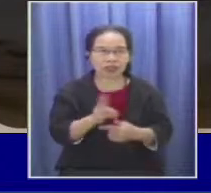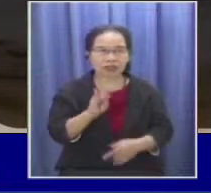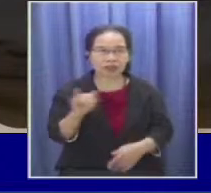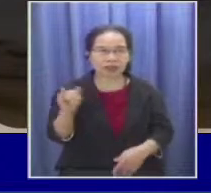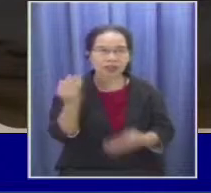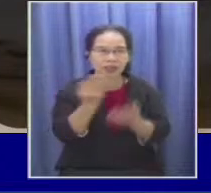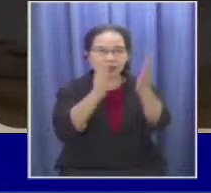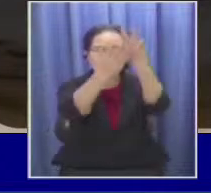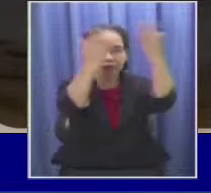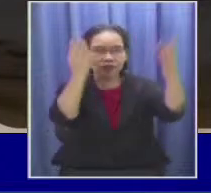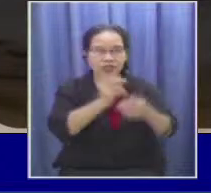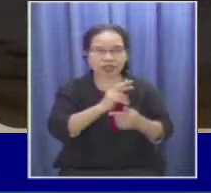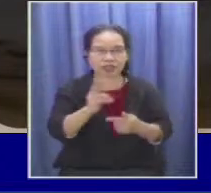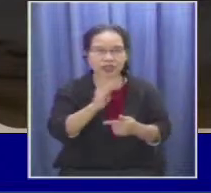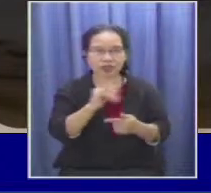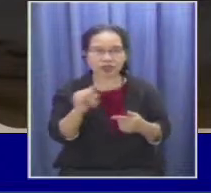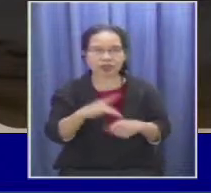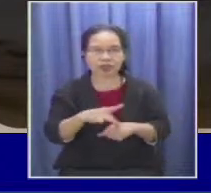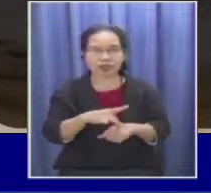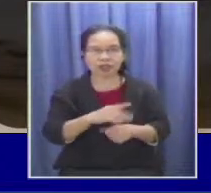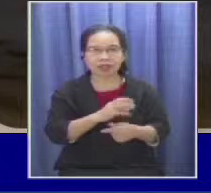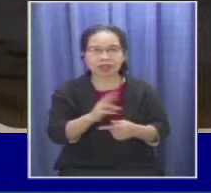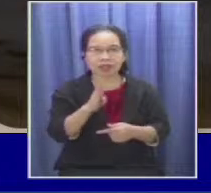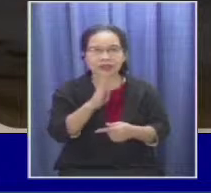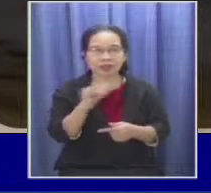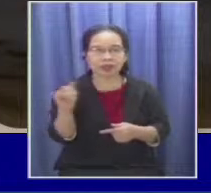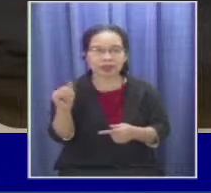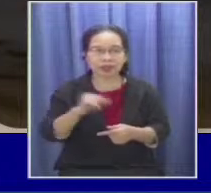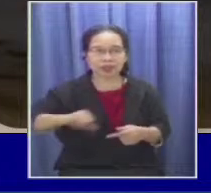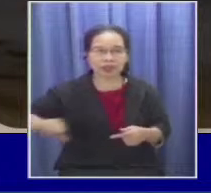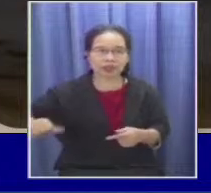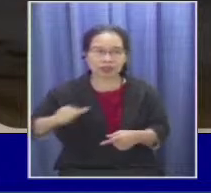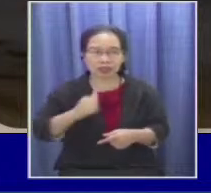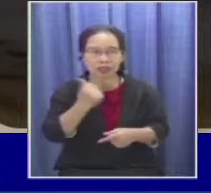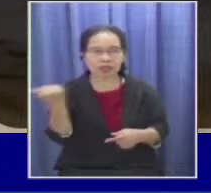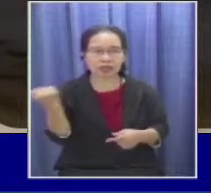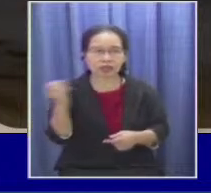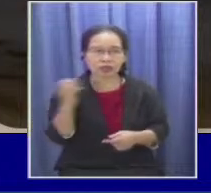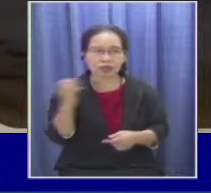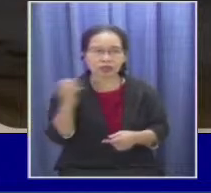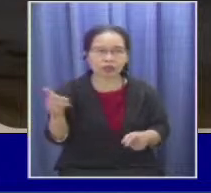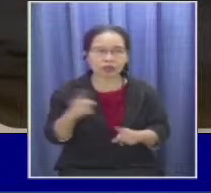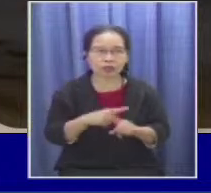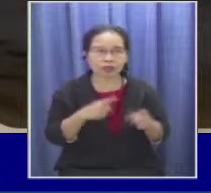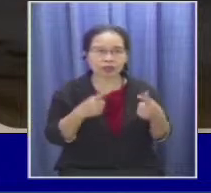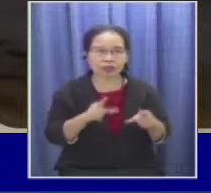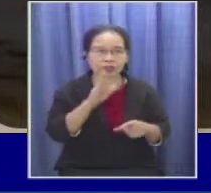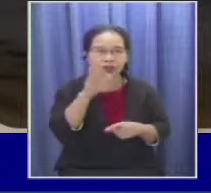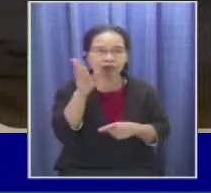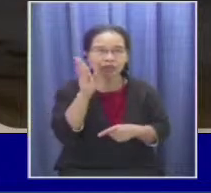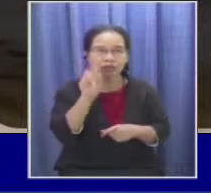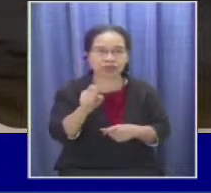ana asase ana ntam biara na mom